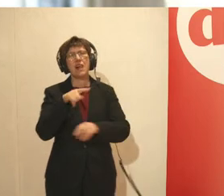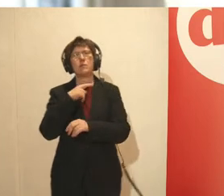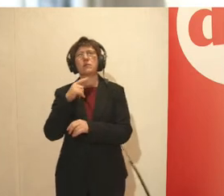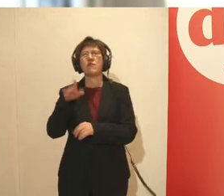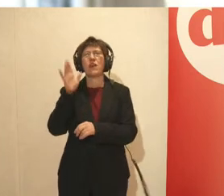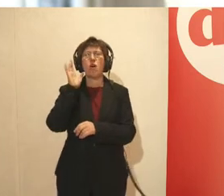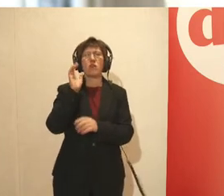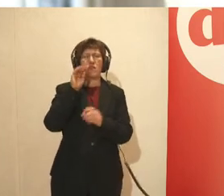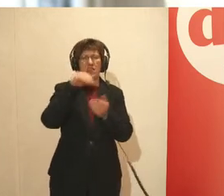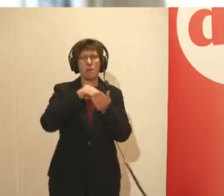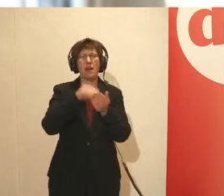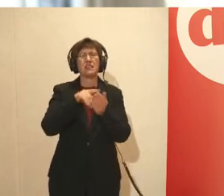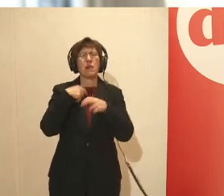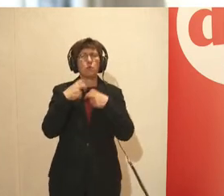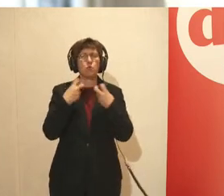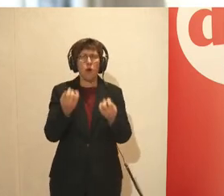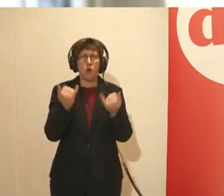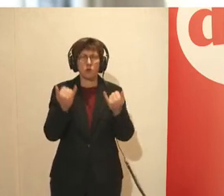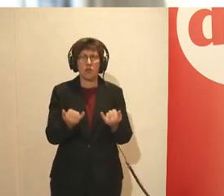danken